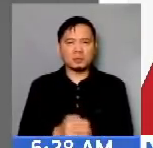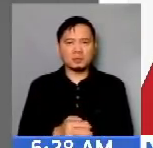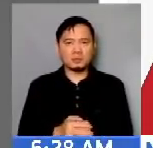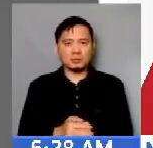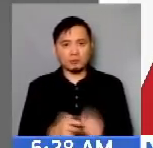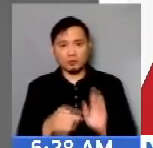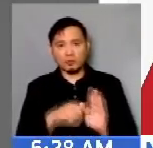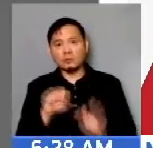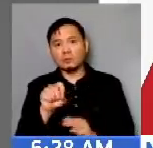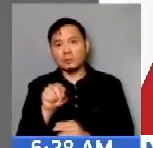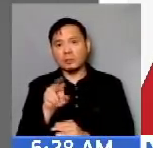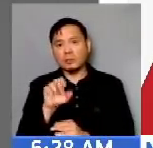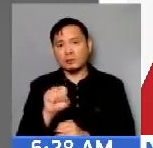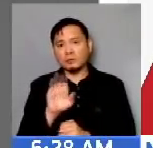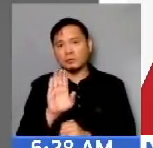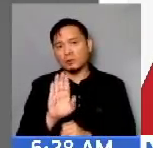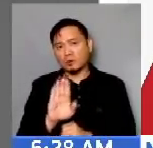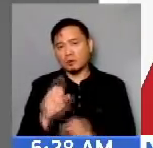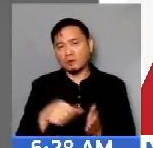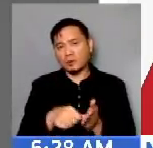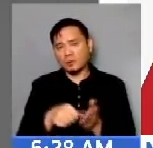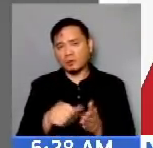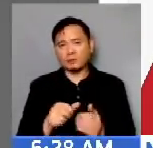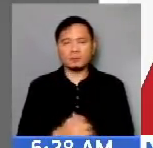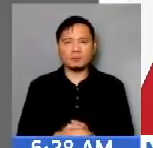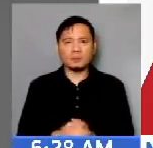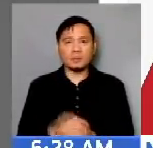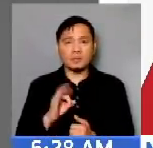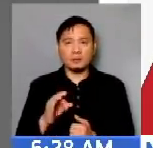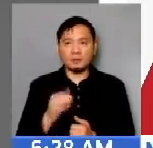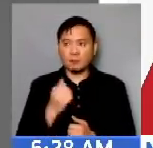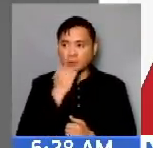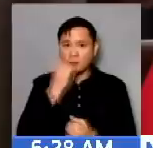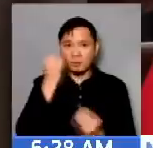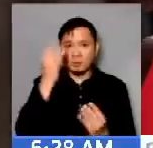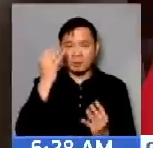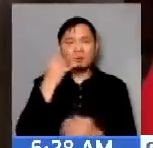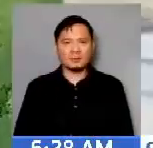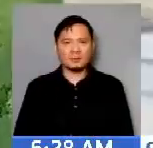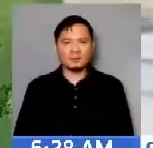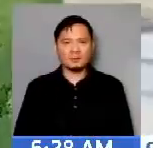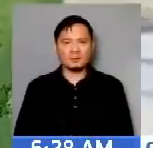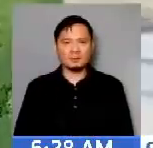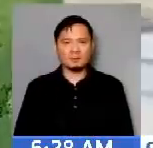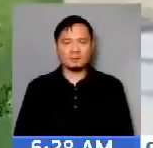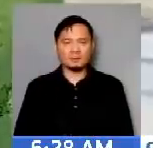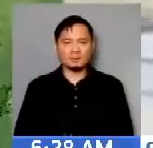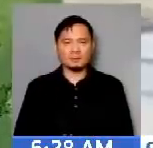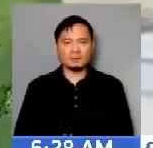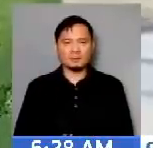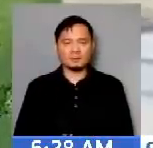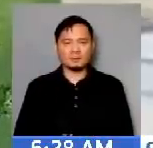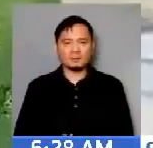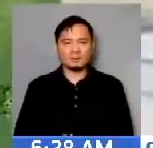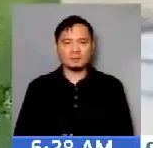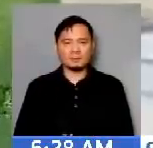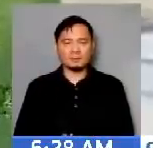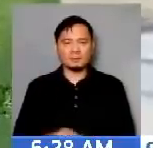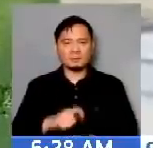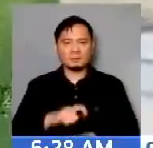COMELEC. Kung mali ang lumabas na impormasyon, tumawag o magpunta sa local COMELEC. Sa gitna ng COVID-19